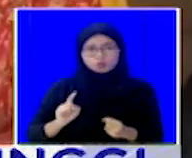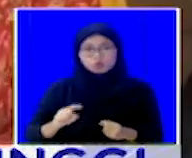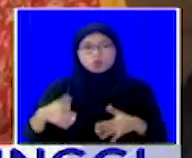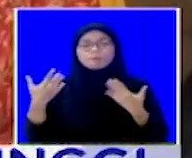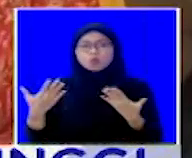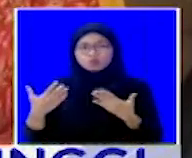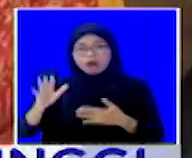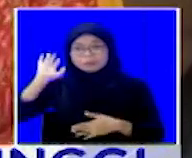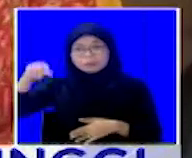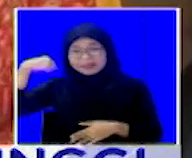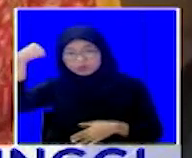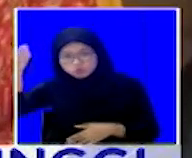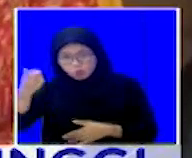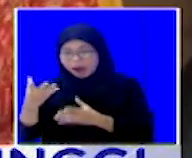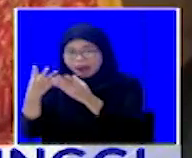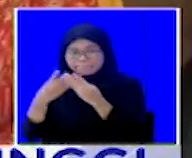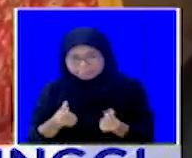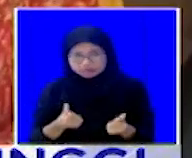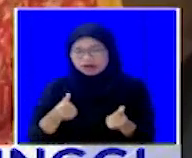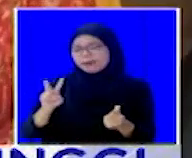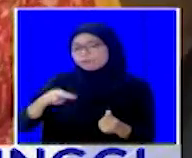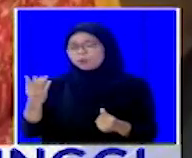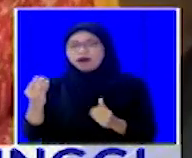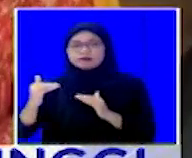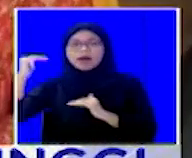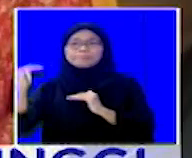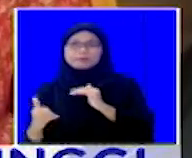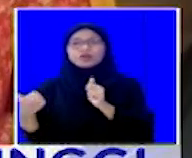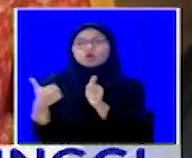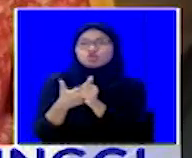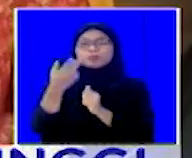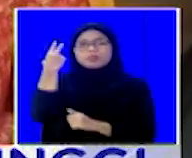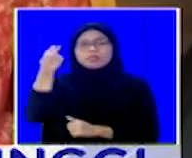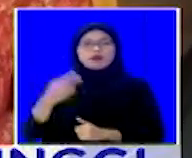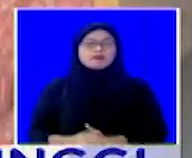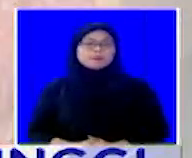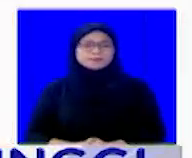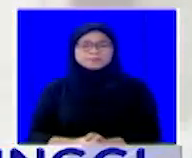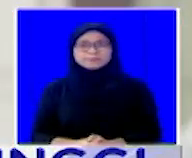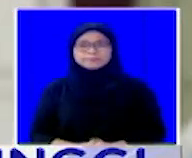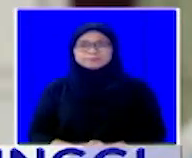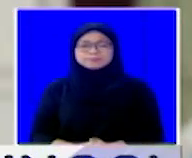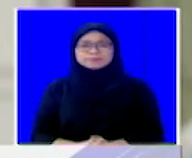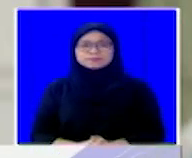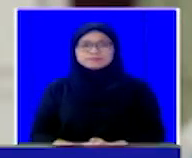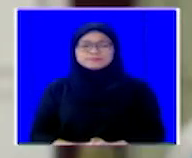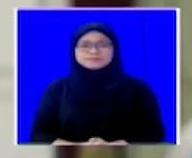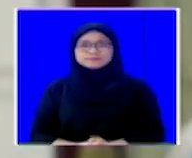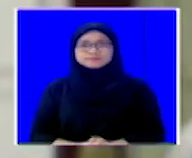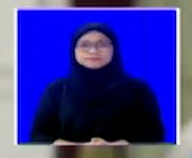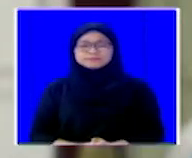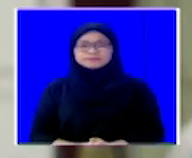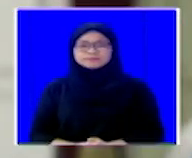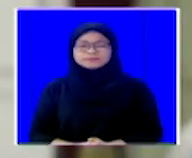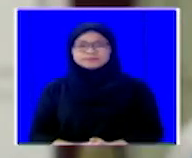besok seandainya habis, kami akan menyelesaikan dengan kebijakan yang Presiden berikan. Jadi mengikuti harga pemerintah. Sebelumnya,